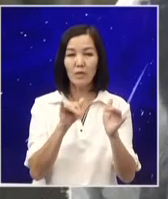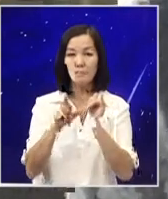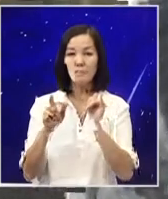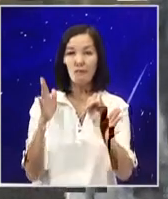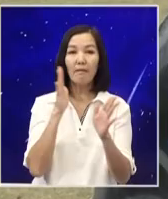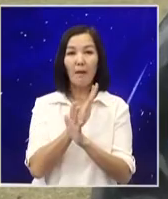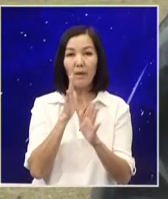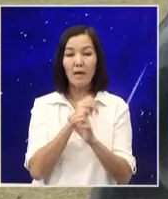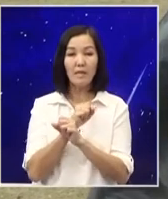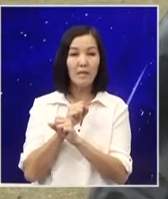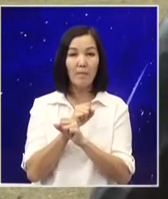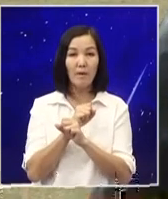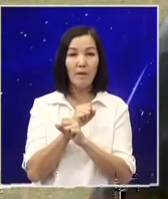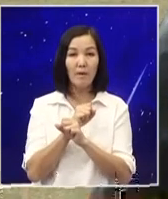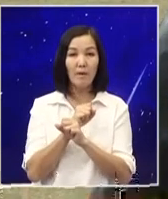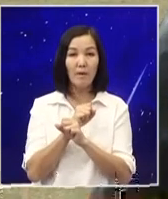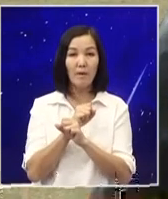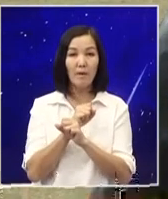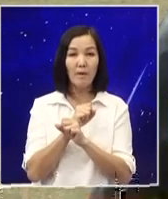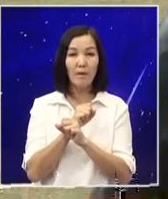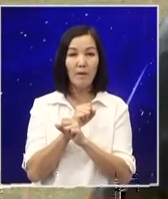Шығат аясында дем алмай, сонымен